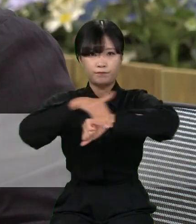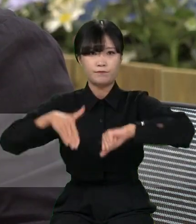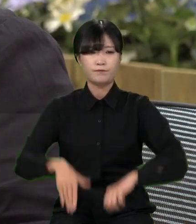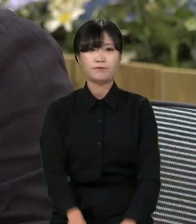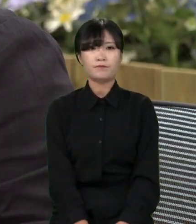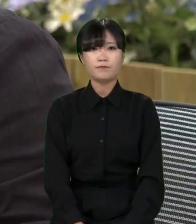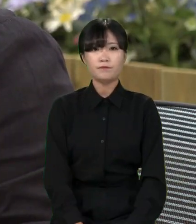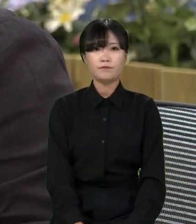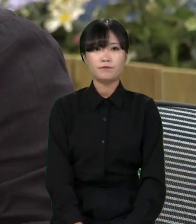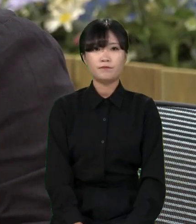적극 나설 방침입니다